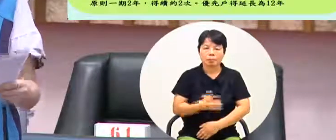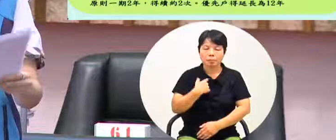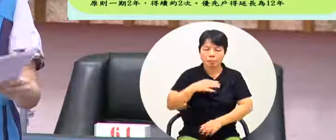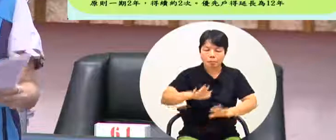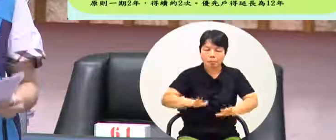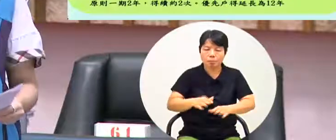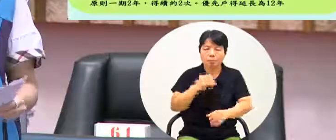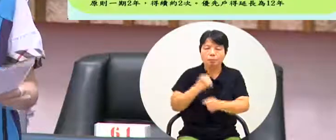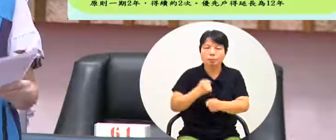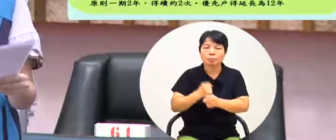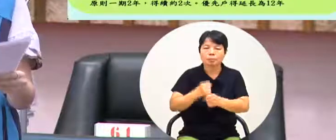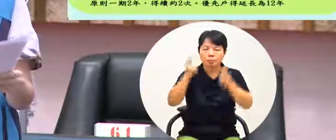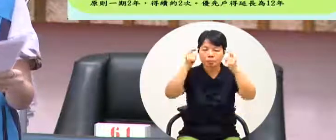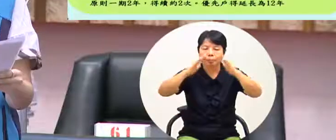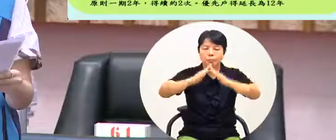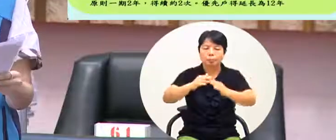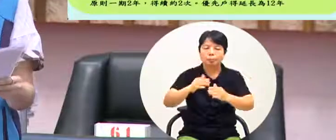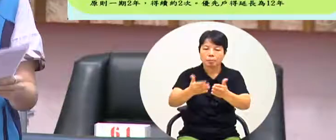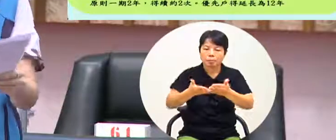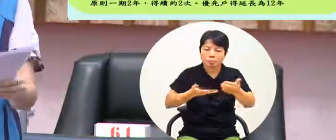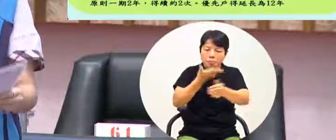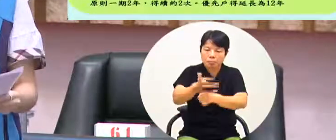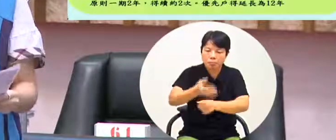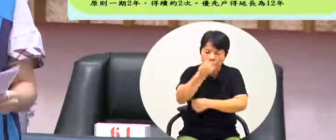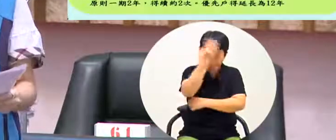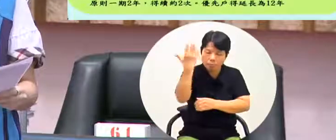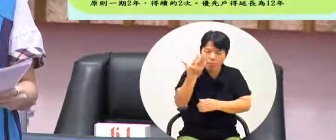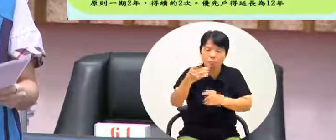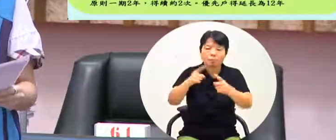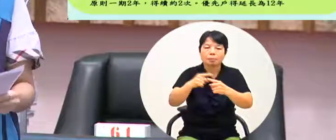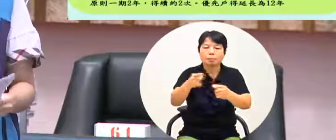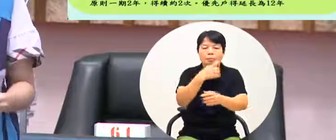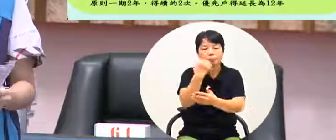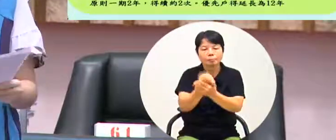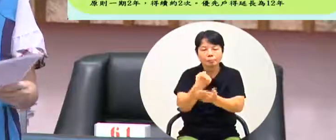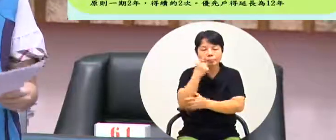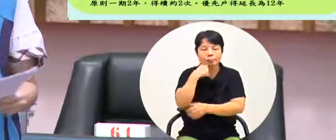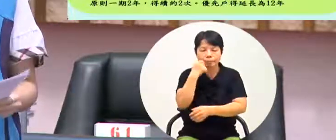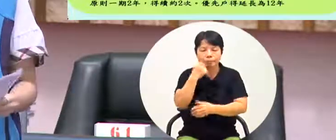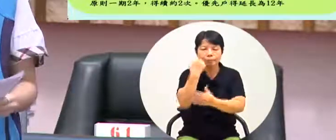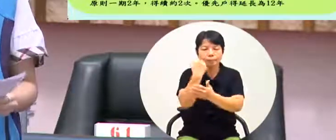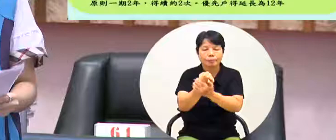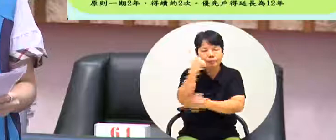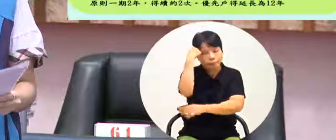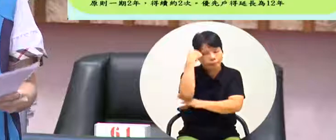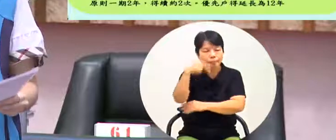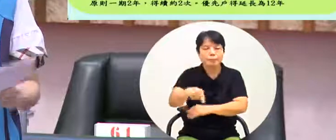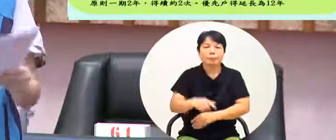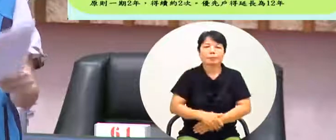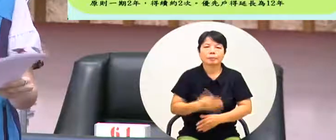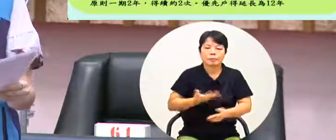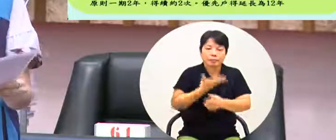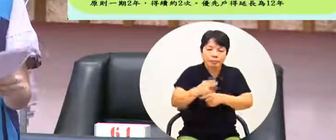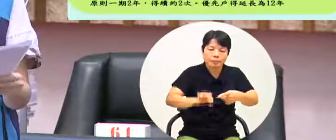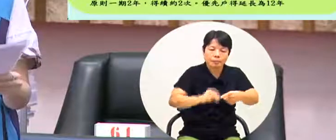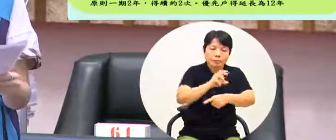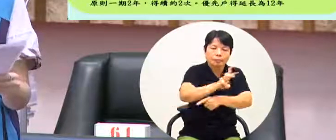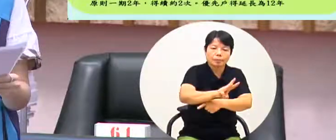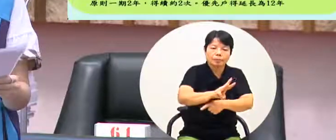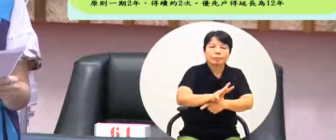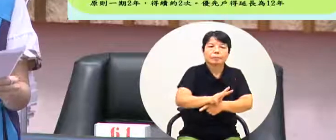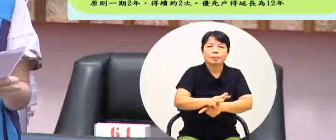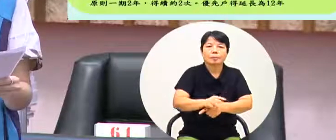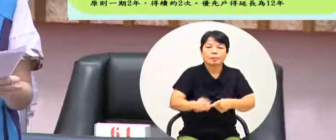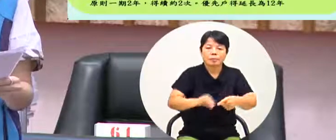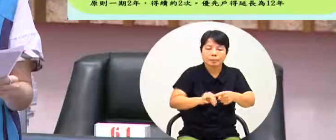善，让年轻人留下来有地方住。说，哎，我们有几层，3层给弱势，3层给年轻人也可以啊，就是专门针对年